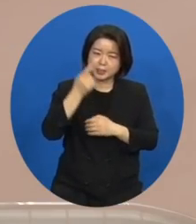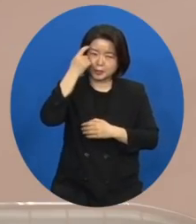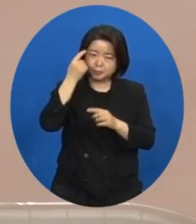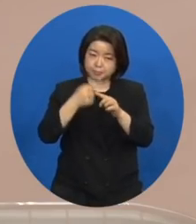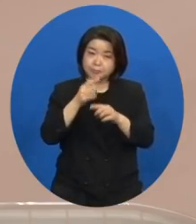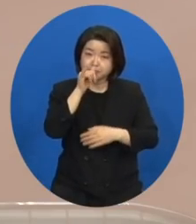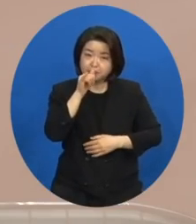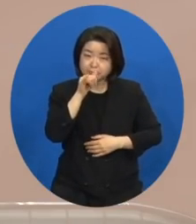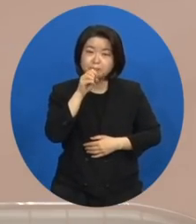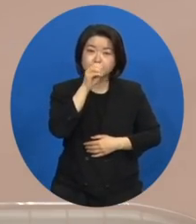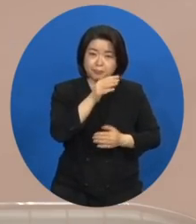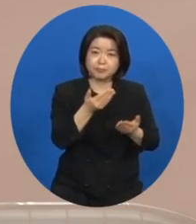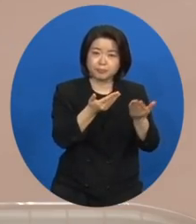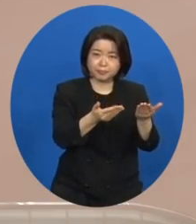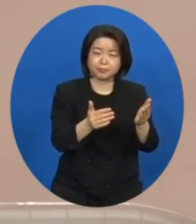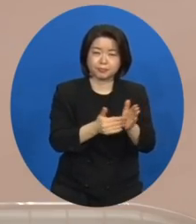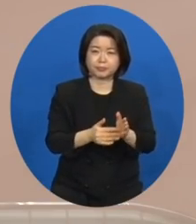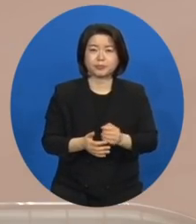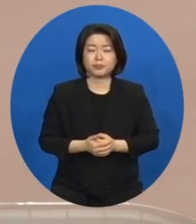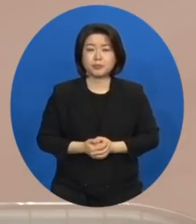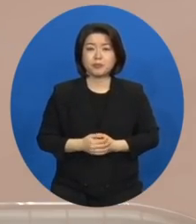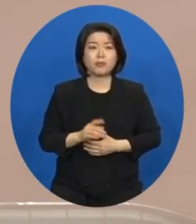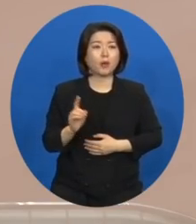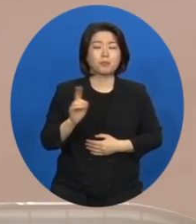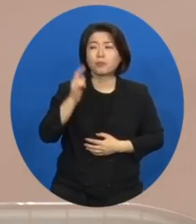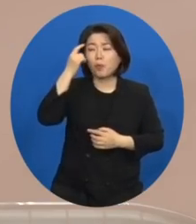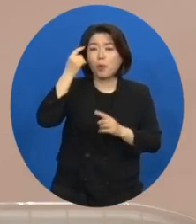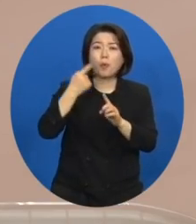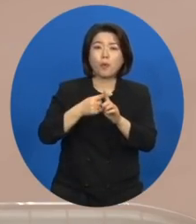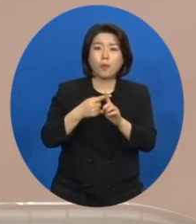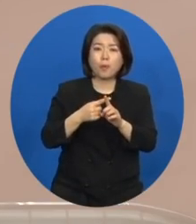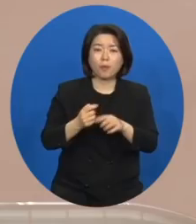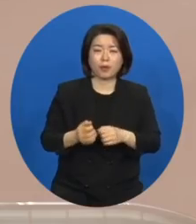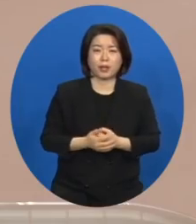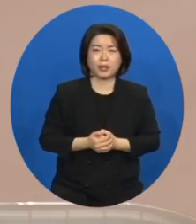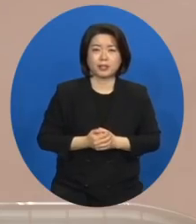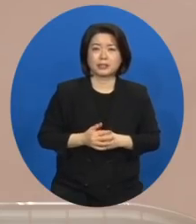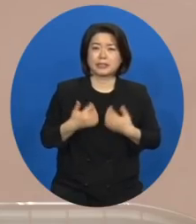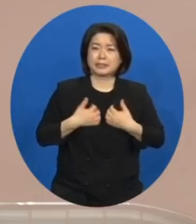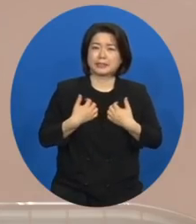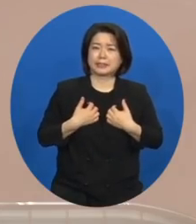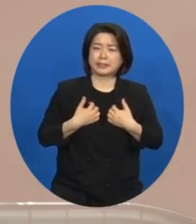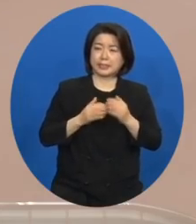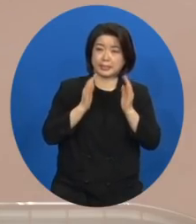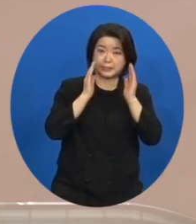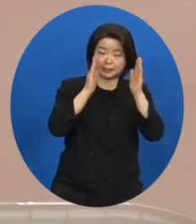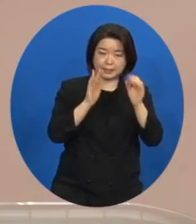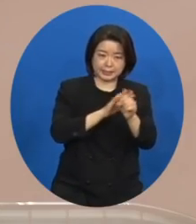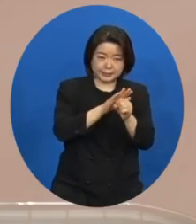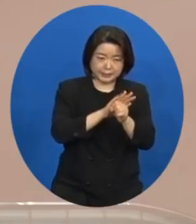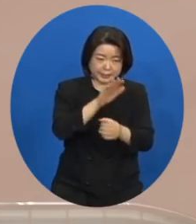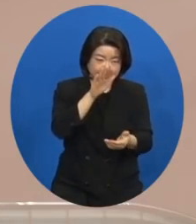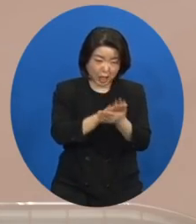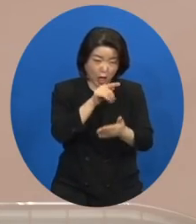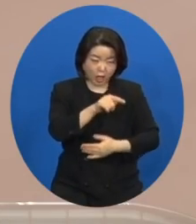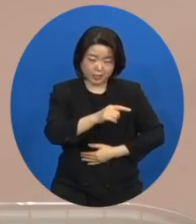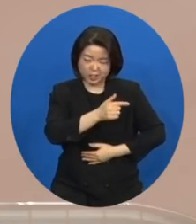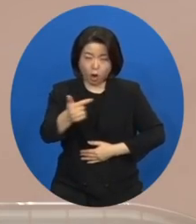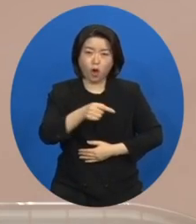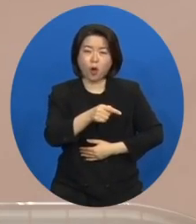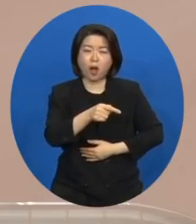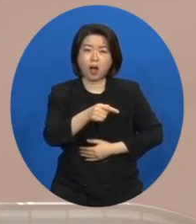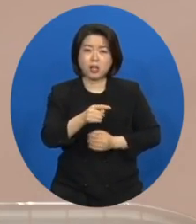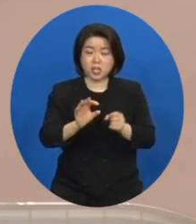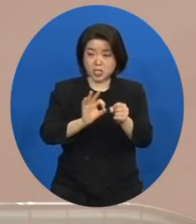있다 라고 말씀드립니다 어떤 것이 긍정적 일까요 게임을 향한 사랑과 열정이 대단한 거죠